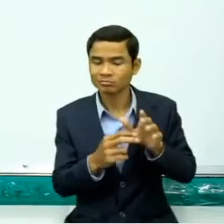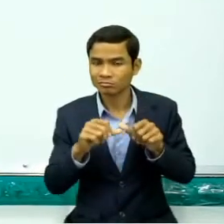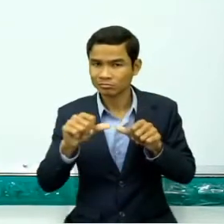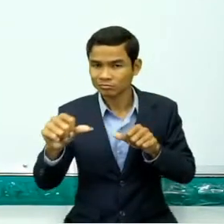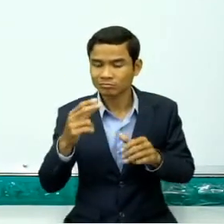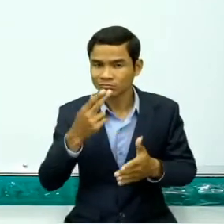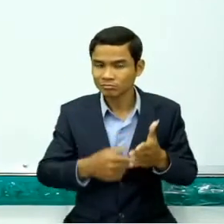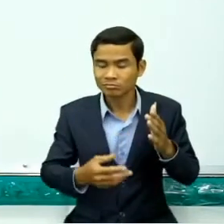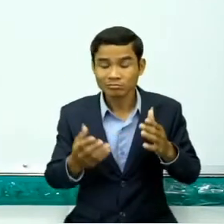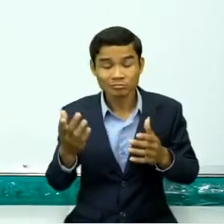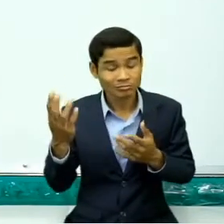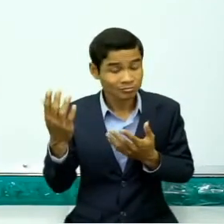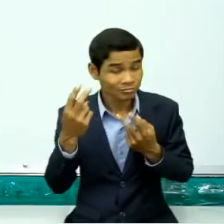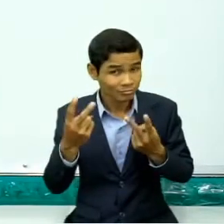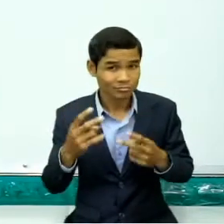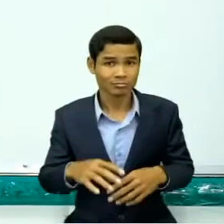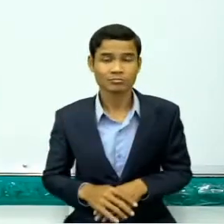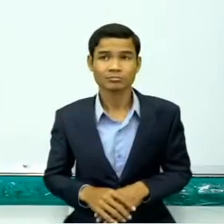tiết.